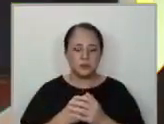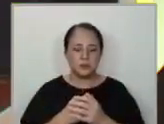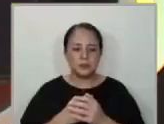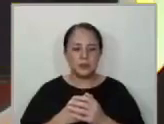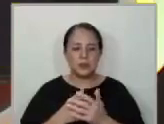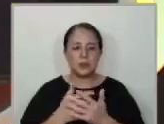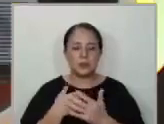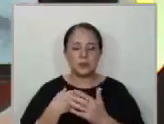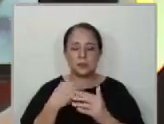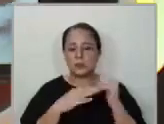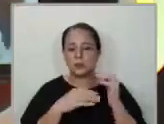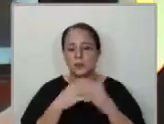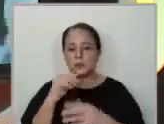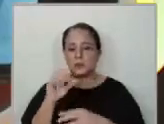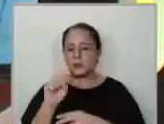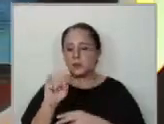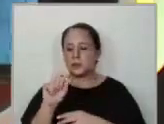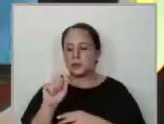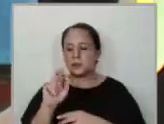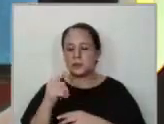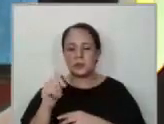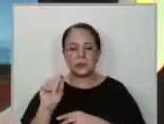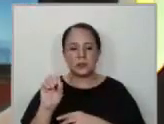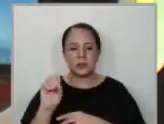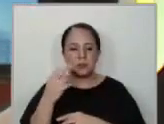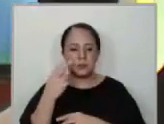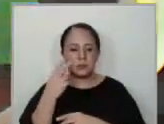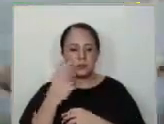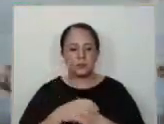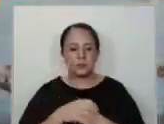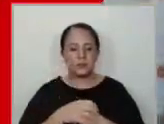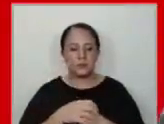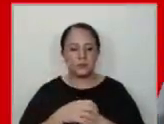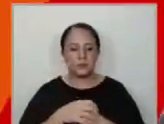sa Siargao. Ang detalye kay Claudette Loreto. Rise and shine, Claudette.